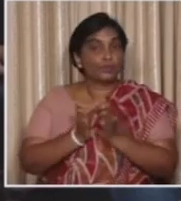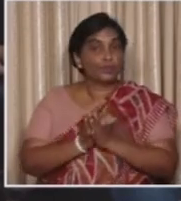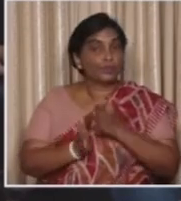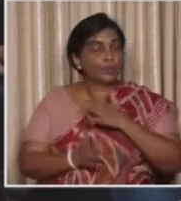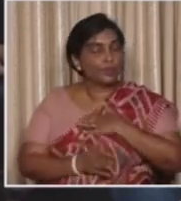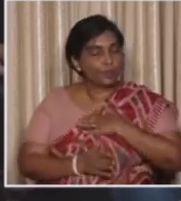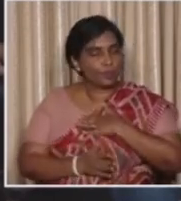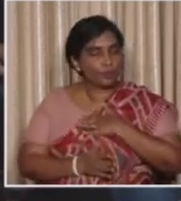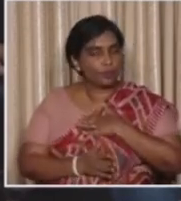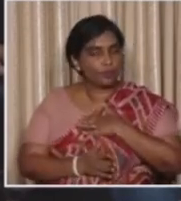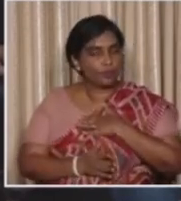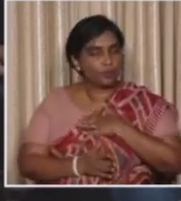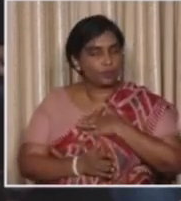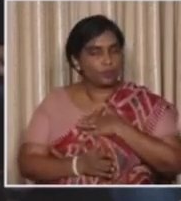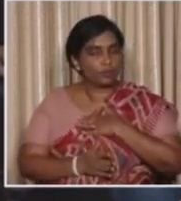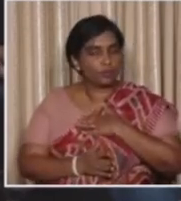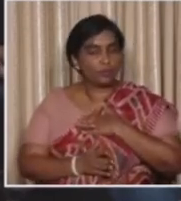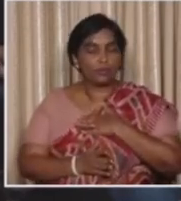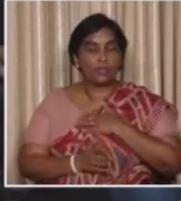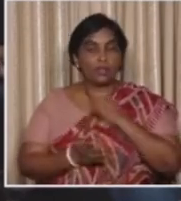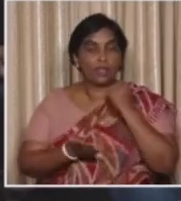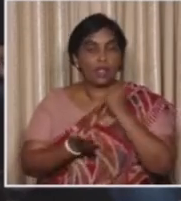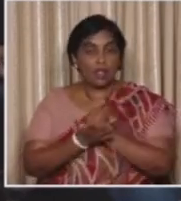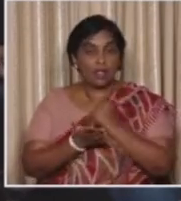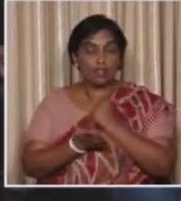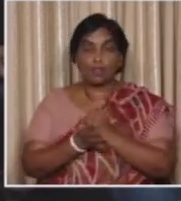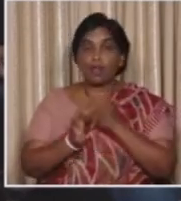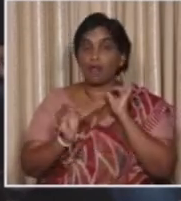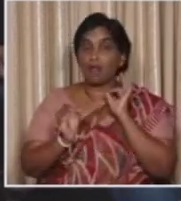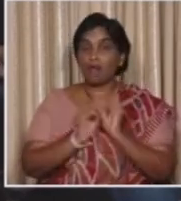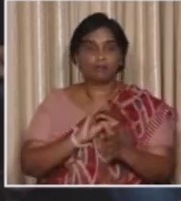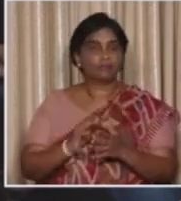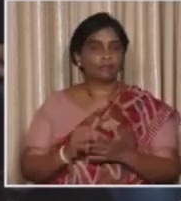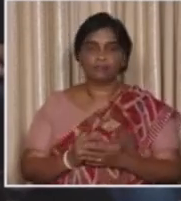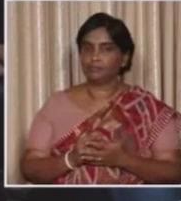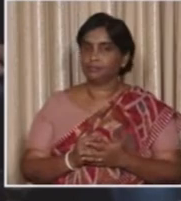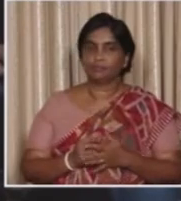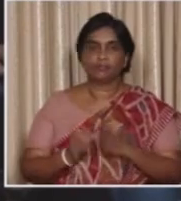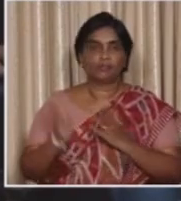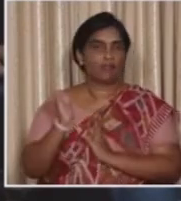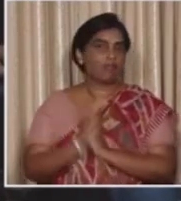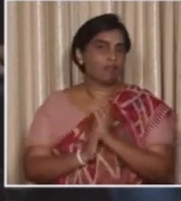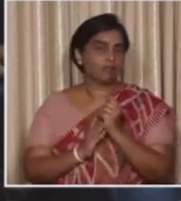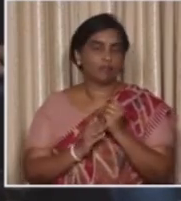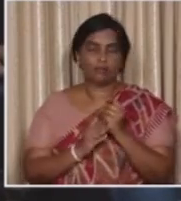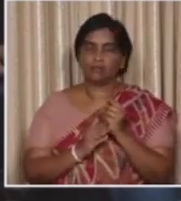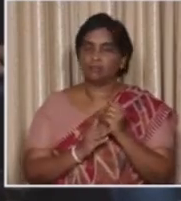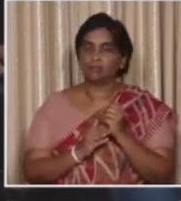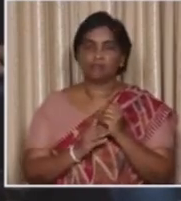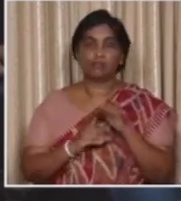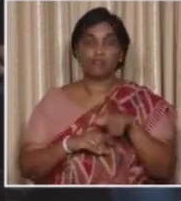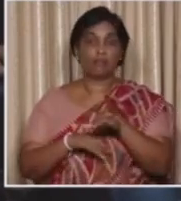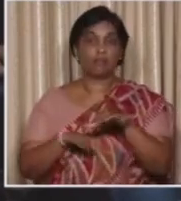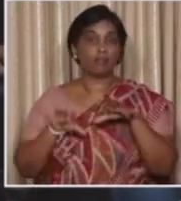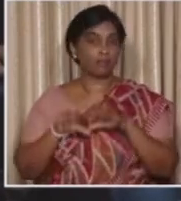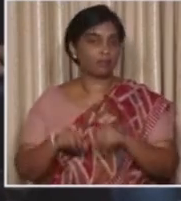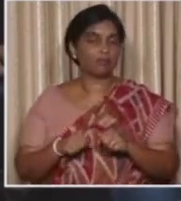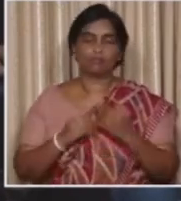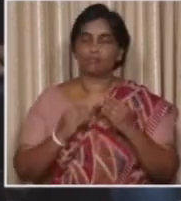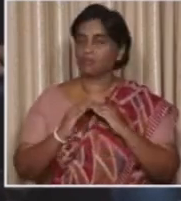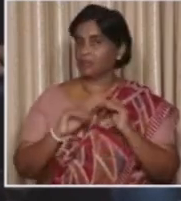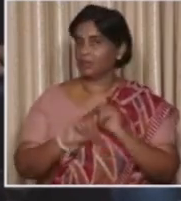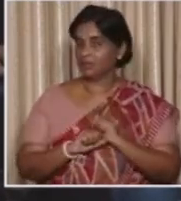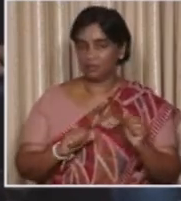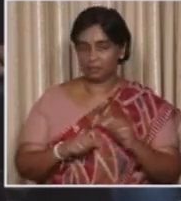කියලා තැපැල් ලිපිනයක් සඳහන් කරන්න තරම්වත් අයිතිවාසිකමක් තියෙන ඉඩම් කෑල්ලක් නිවහනක්